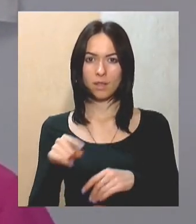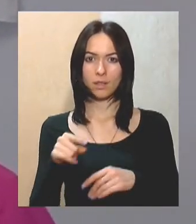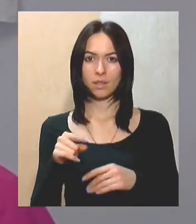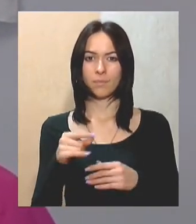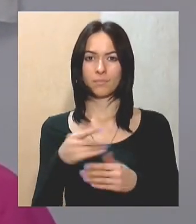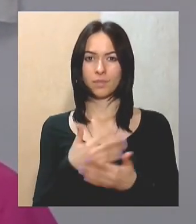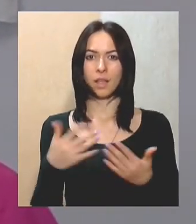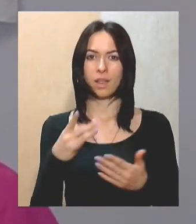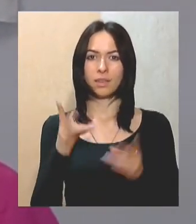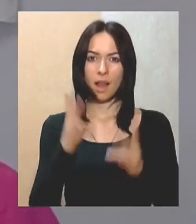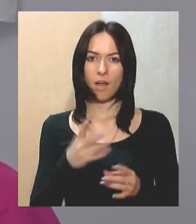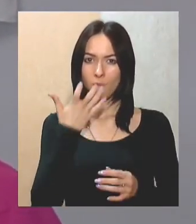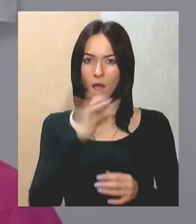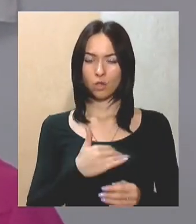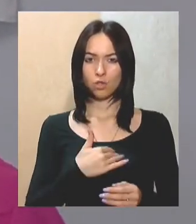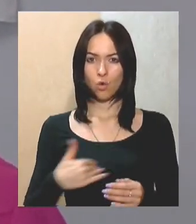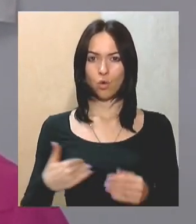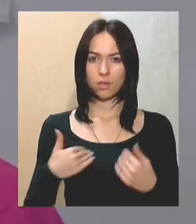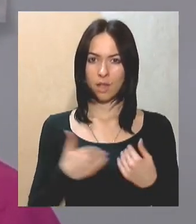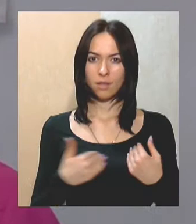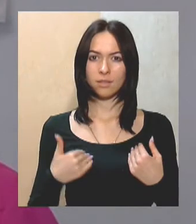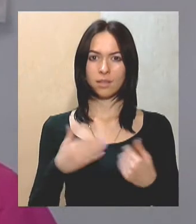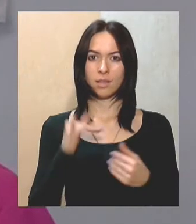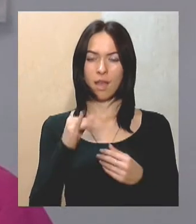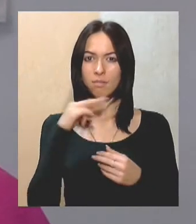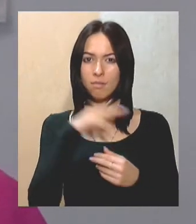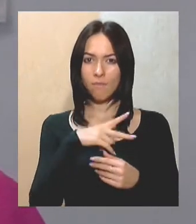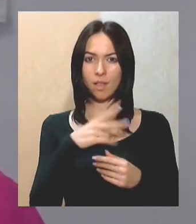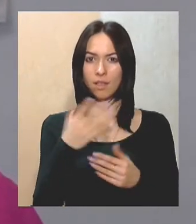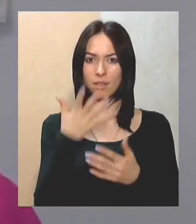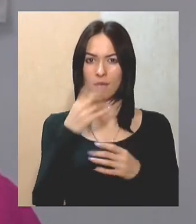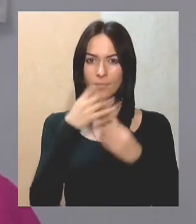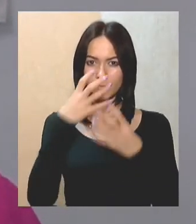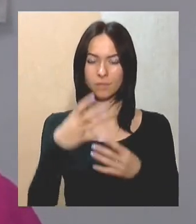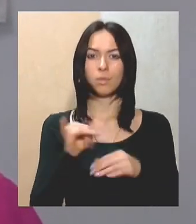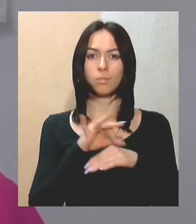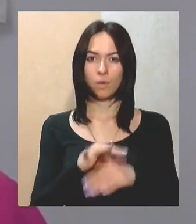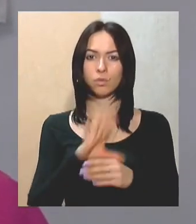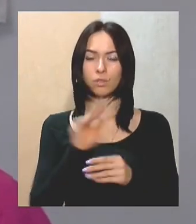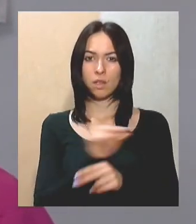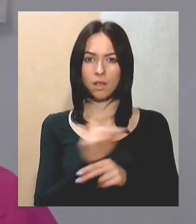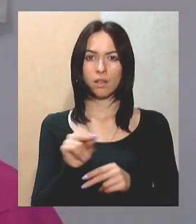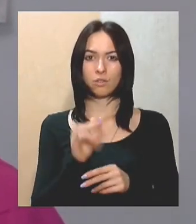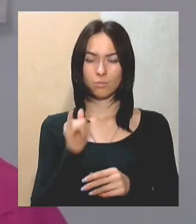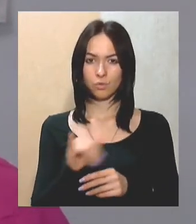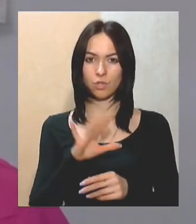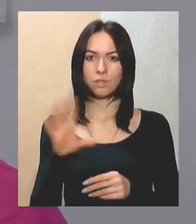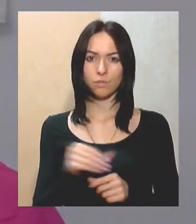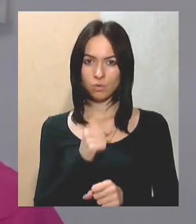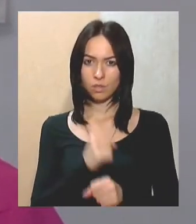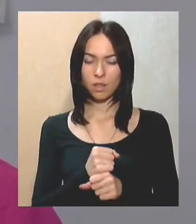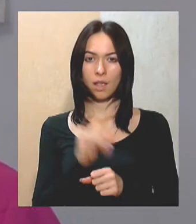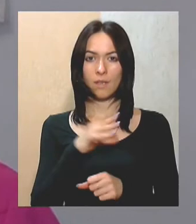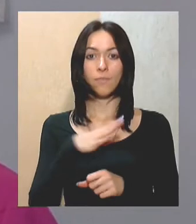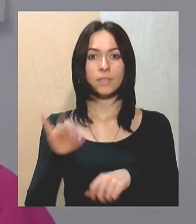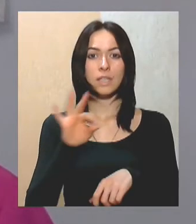ожог дихальних путей, отравлення продуктами горіння. Проводиться інфузійна терапія, респіраторна терапія. Стан всіх